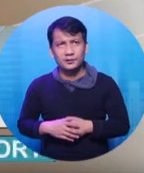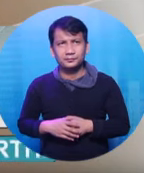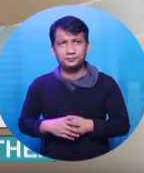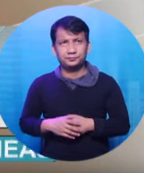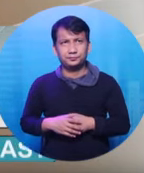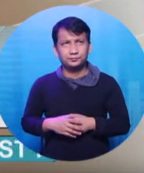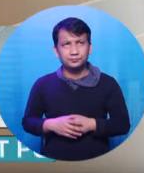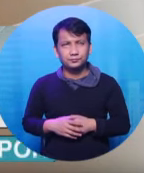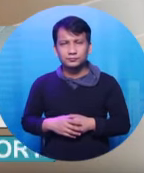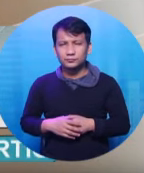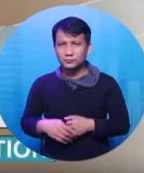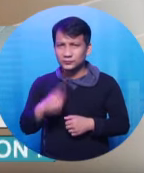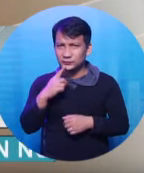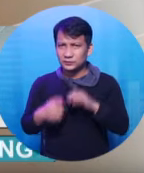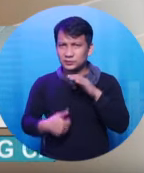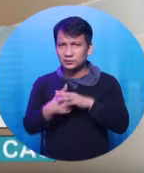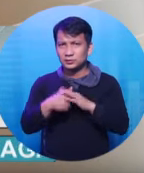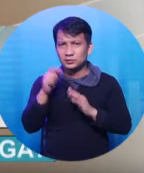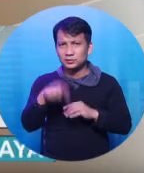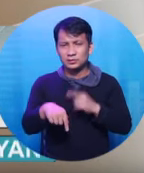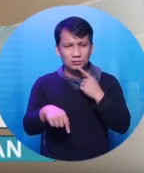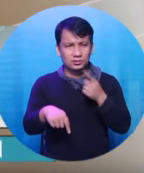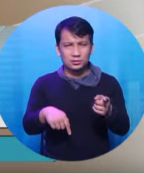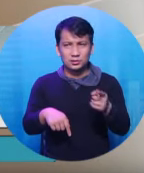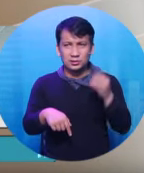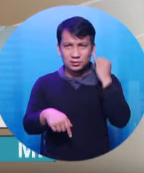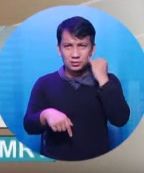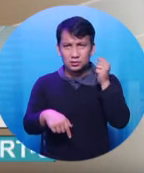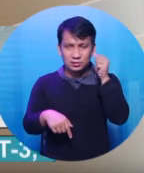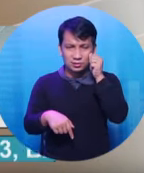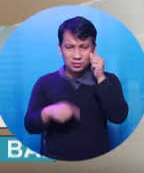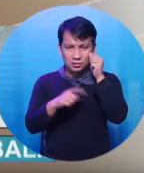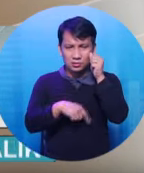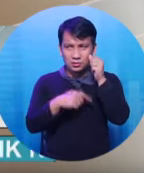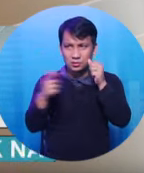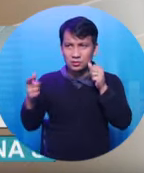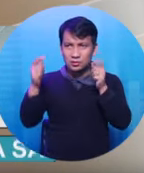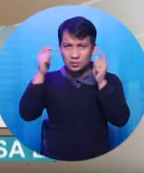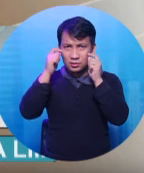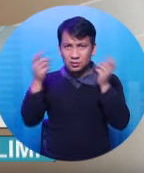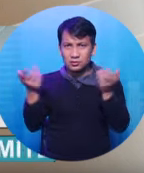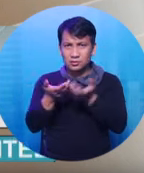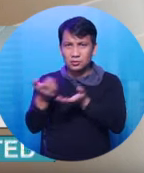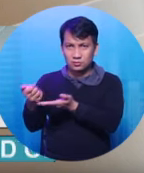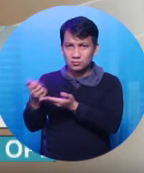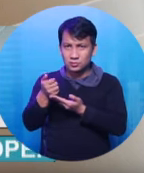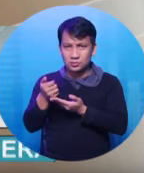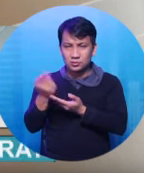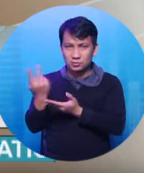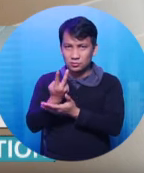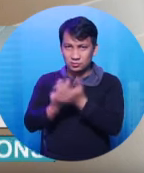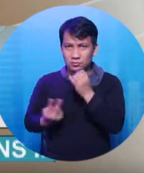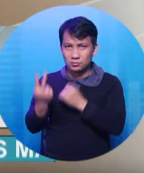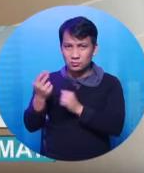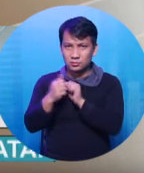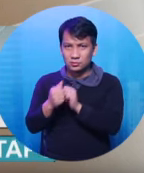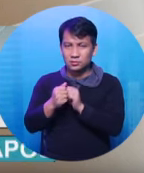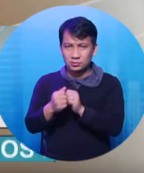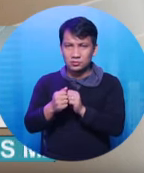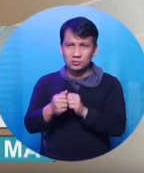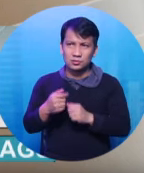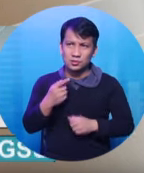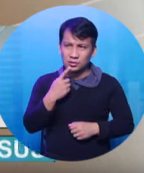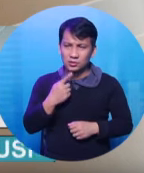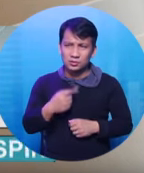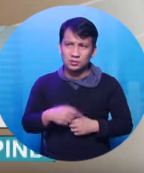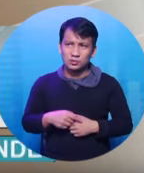lang po, mama. So, lumilitaw na kayo po, Ma'am Jonaline at si Ma'am Sir Tyrone nagtutulungan. Salamat naman opo, po kung